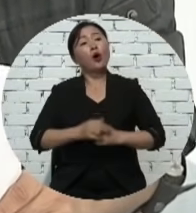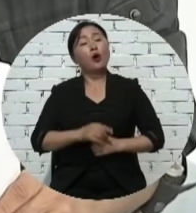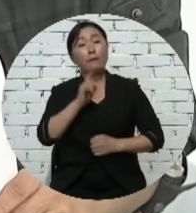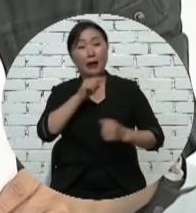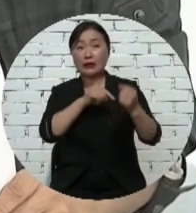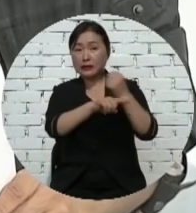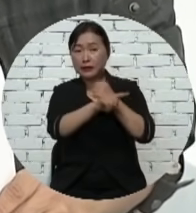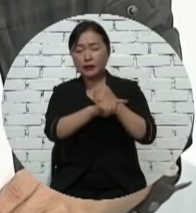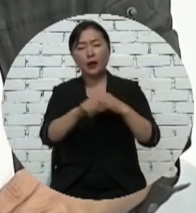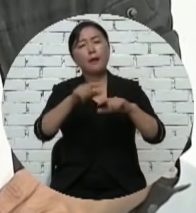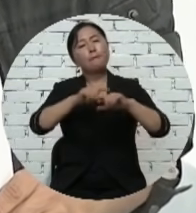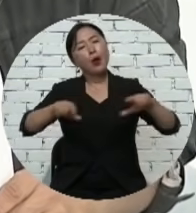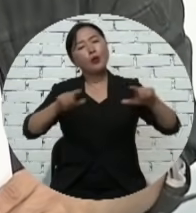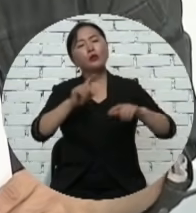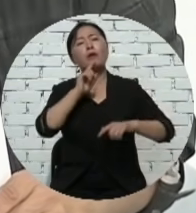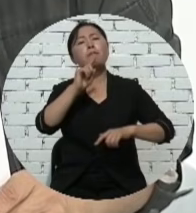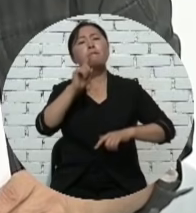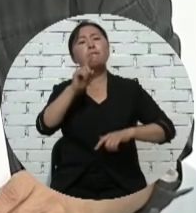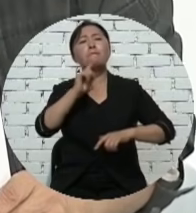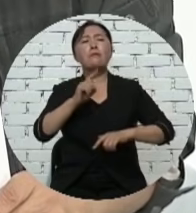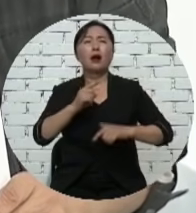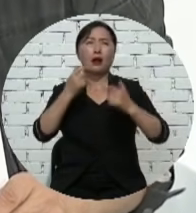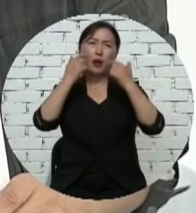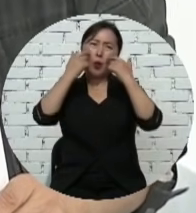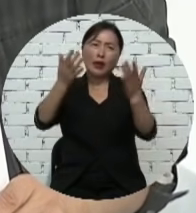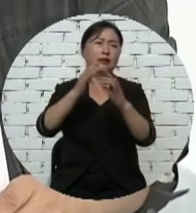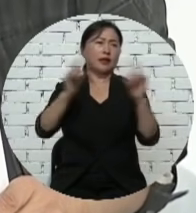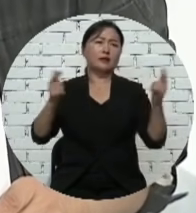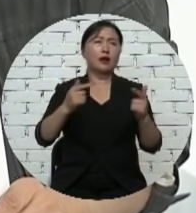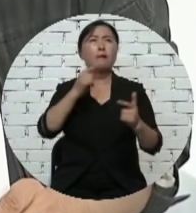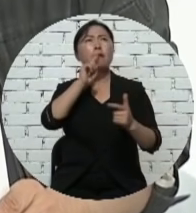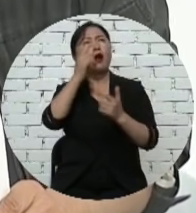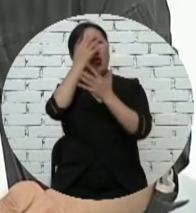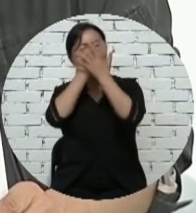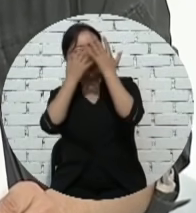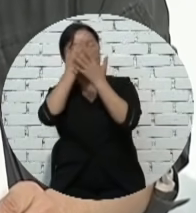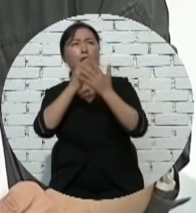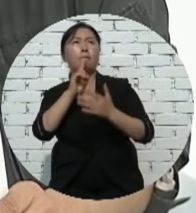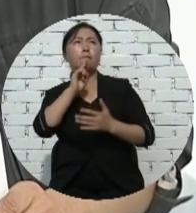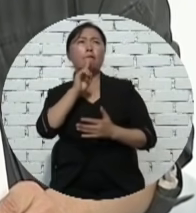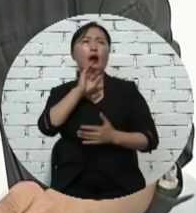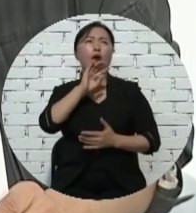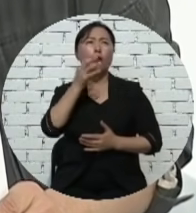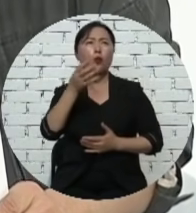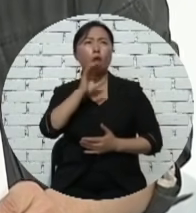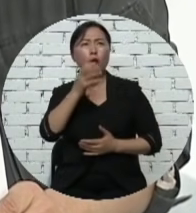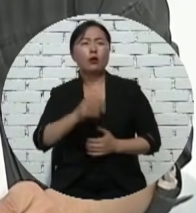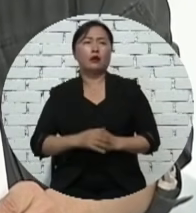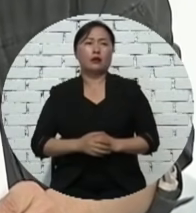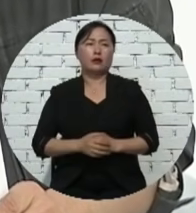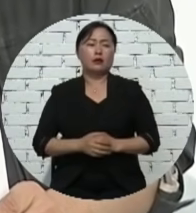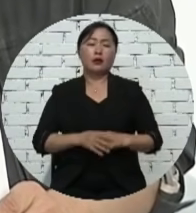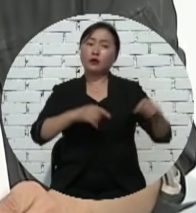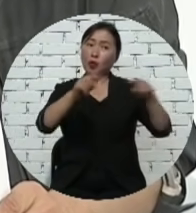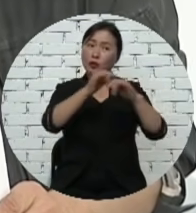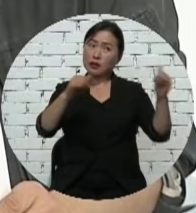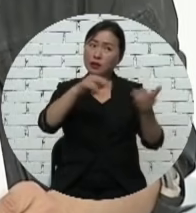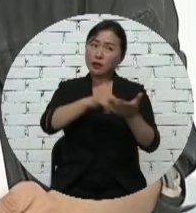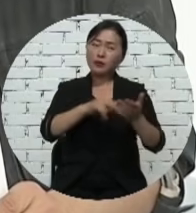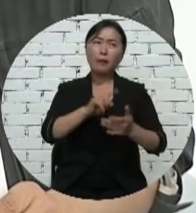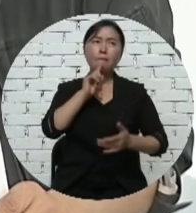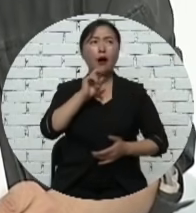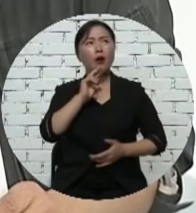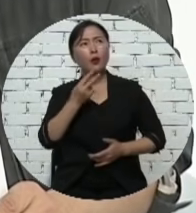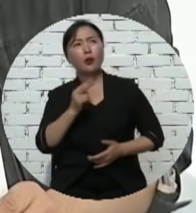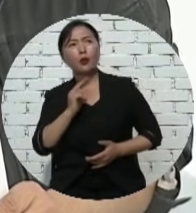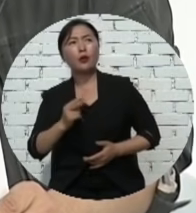자기가 평소에 하는 말의 신빙성을 뚝 떨어뜨리거든요. 이렇게 계속 이렇게 말씀하시면 누가 저기 정치인으로서의